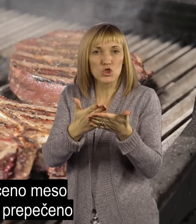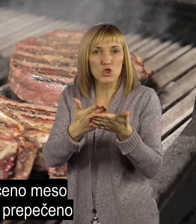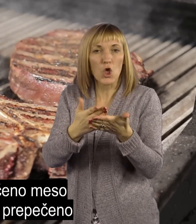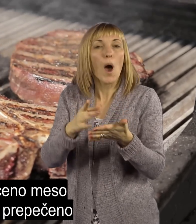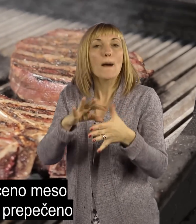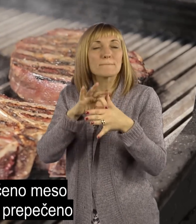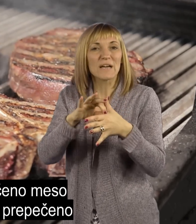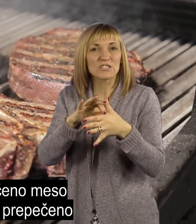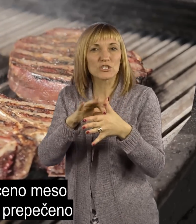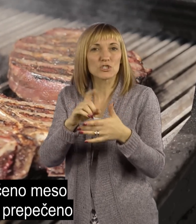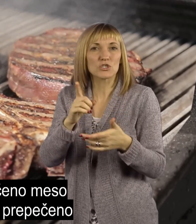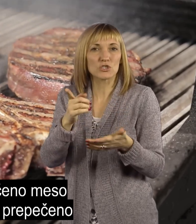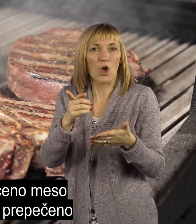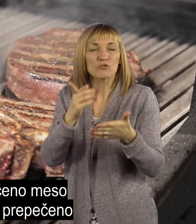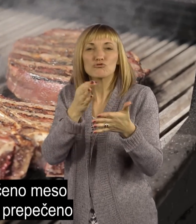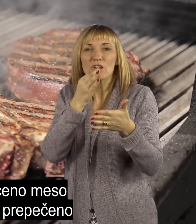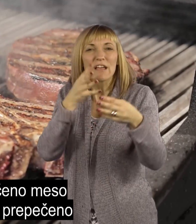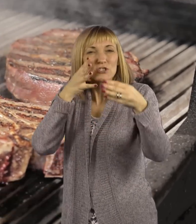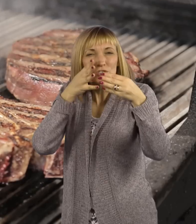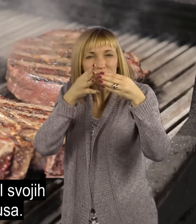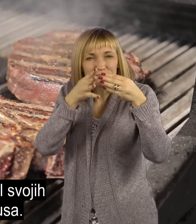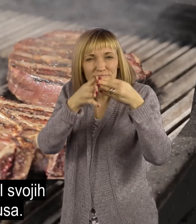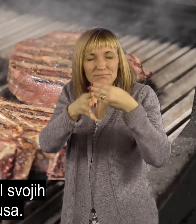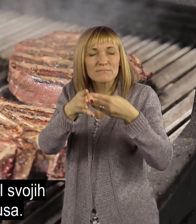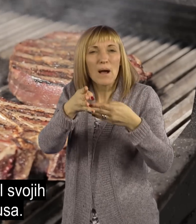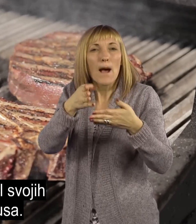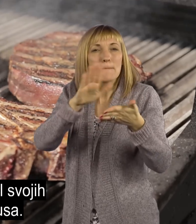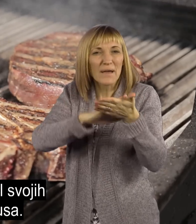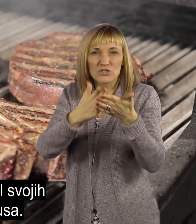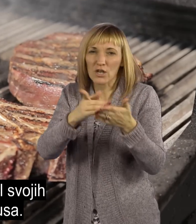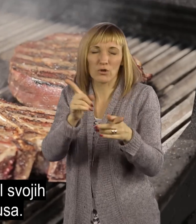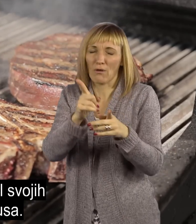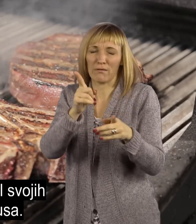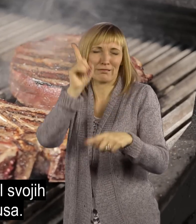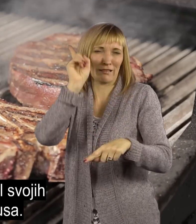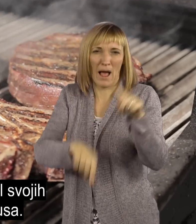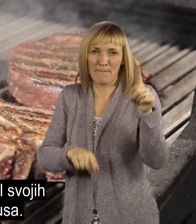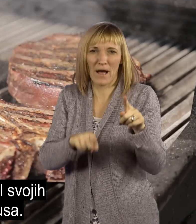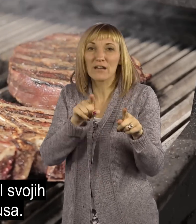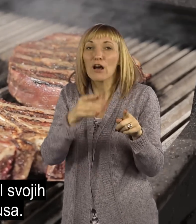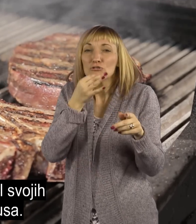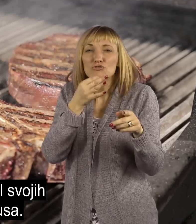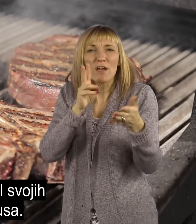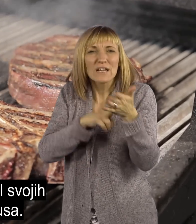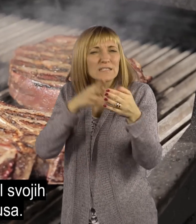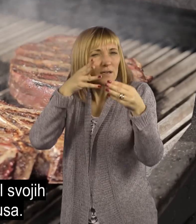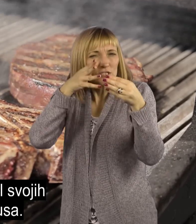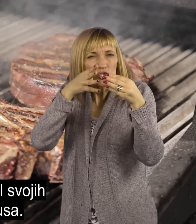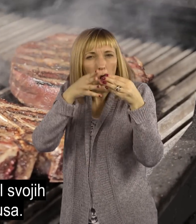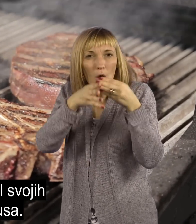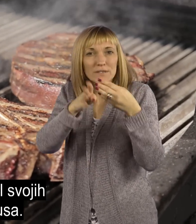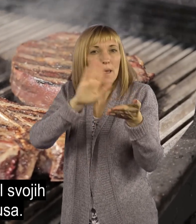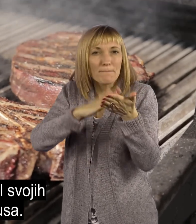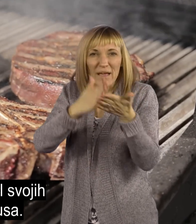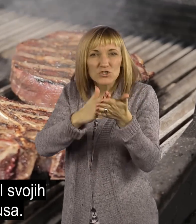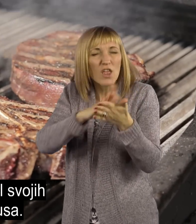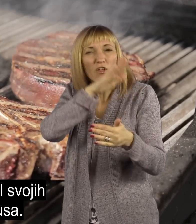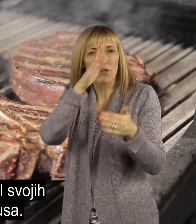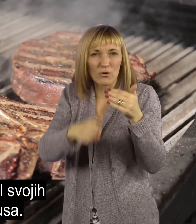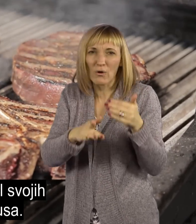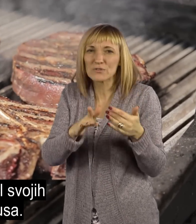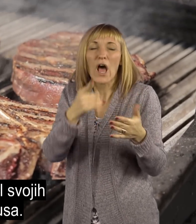kajti če je meso skozi prepečeno, izgubi ta najboljši del svojih